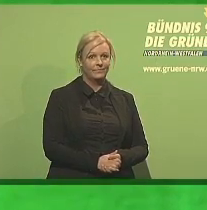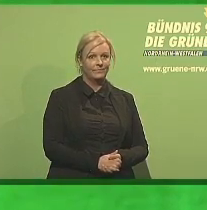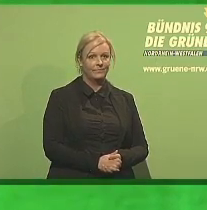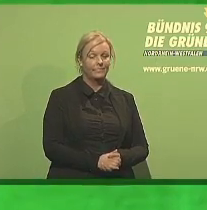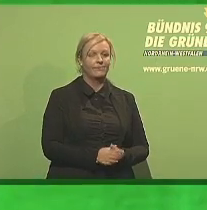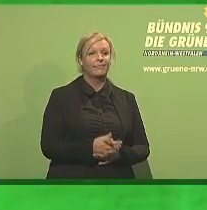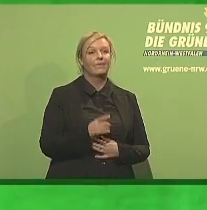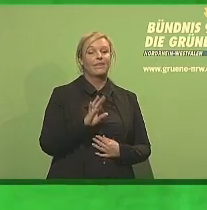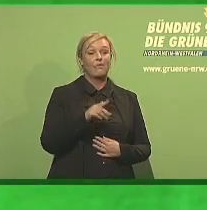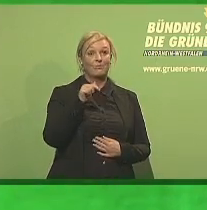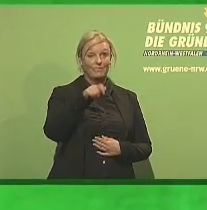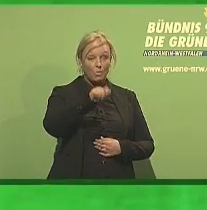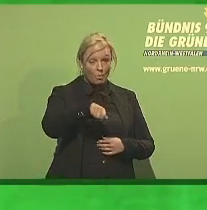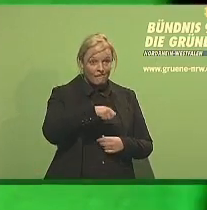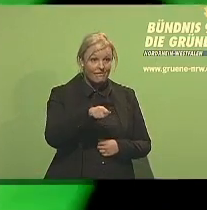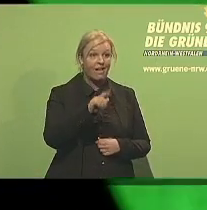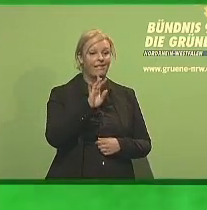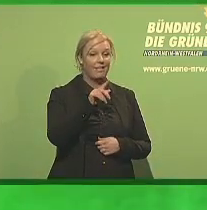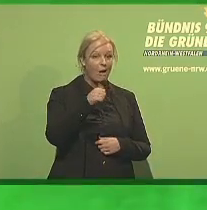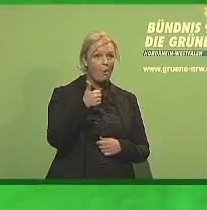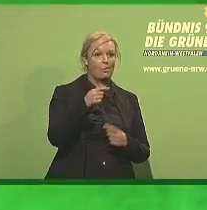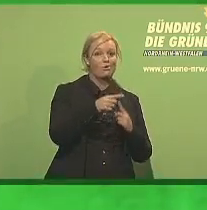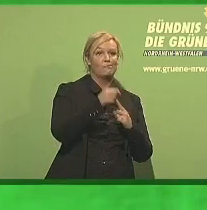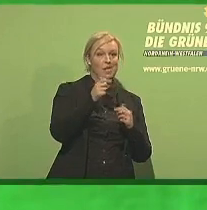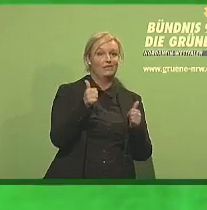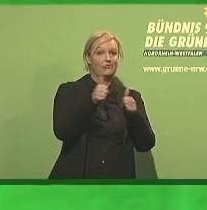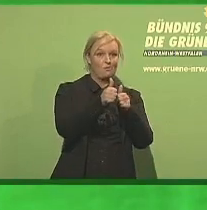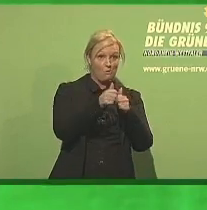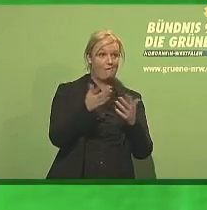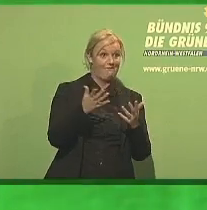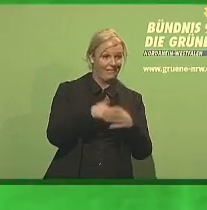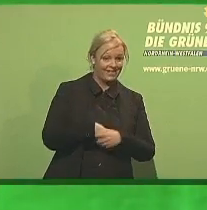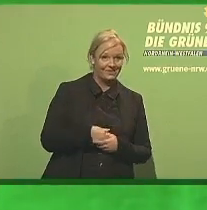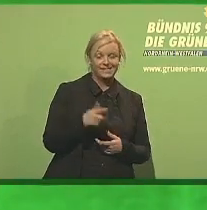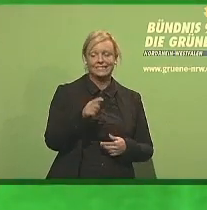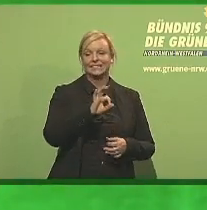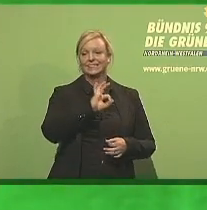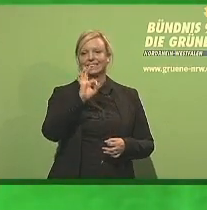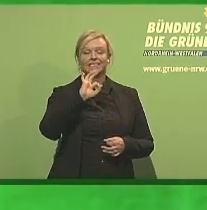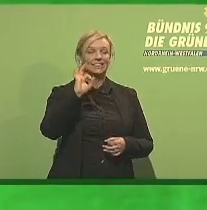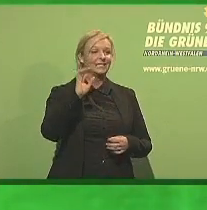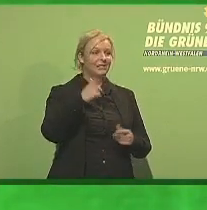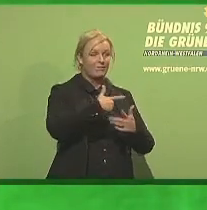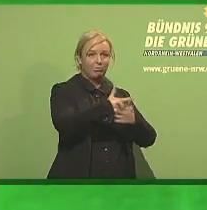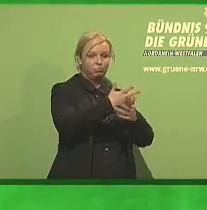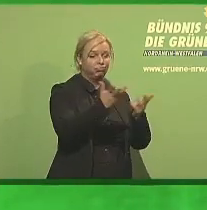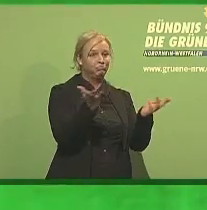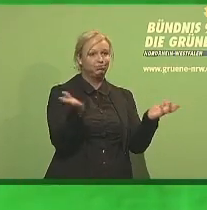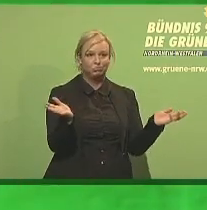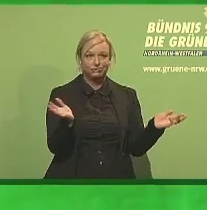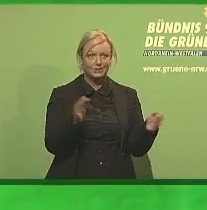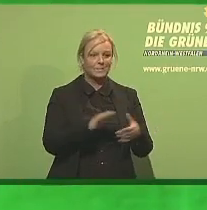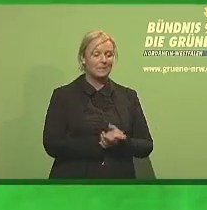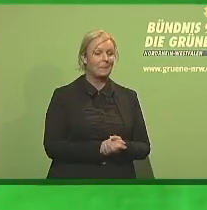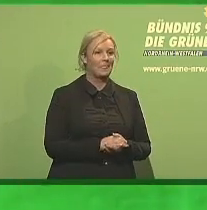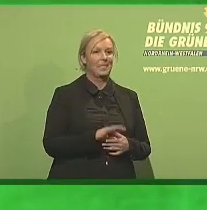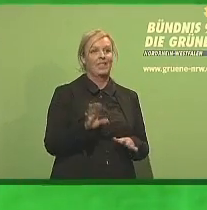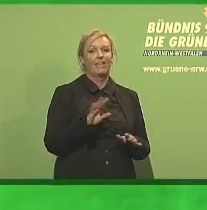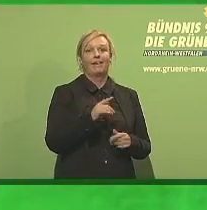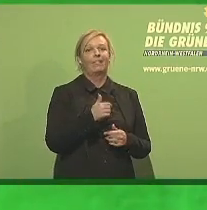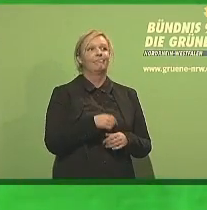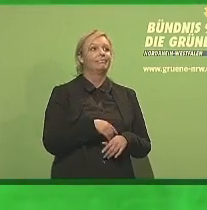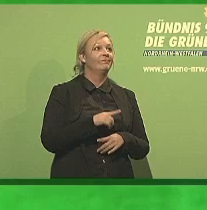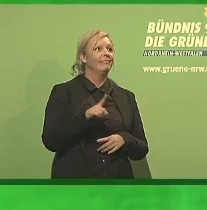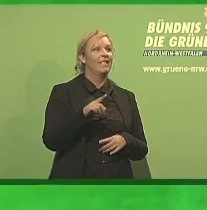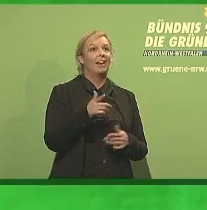Und aus dieser Urwahl ist auch ein Spitzenduo hervorgegangen, und zwar ein sehr, sehr breit getragenes Spitzenduo. Das war jetzt sozusagen nicht so eine Geschichte, wo